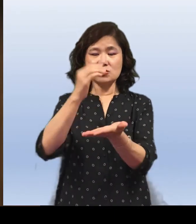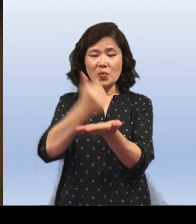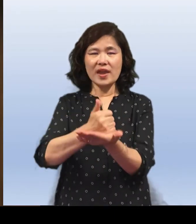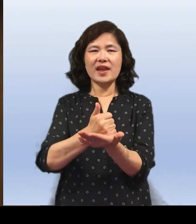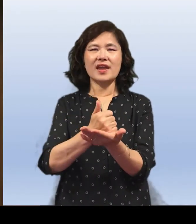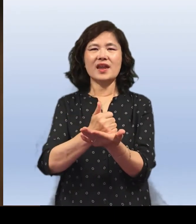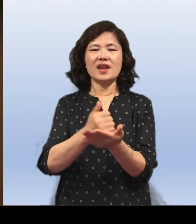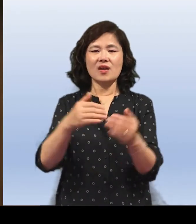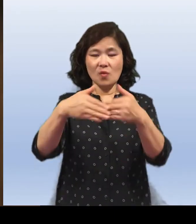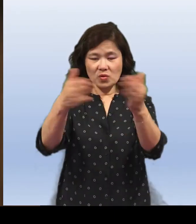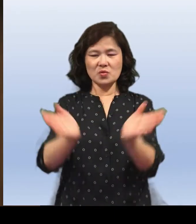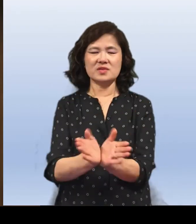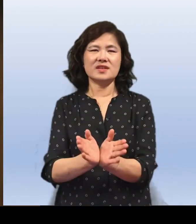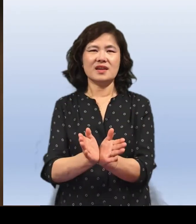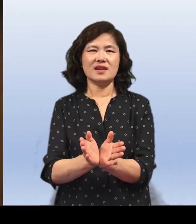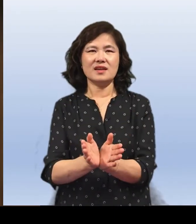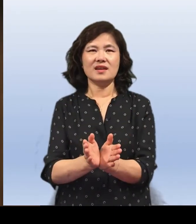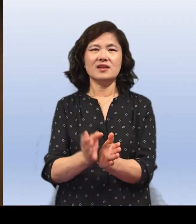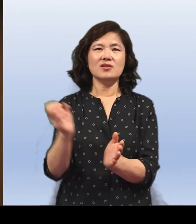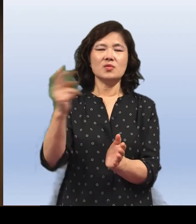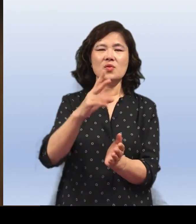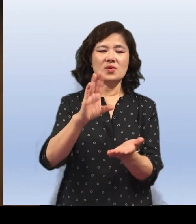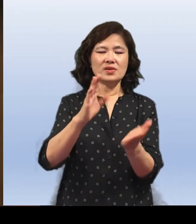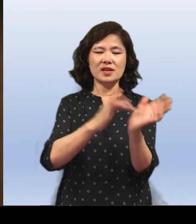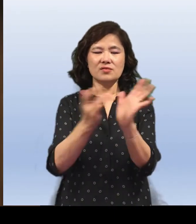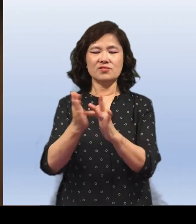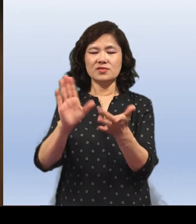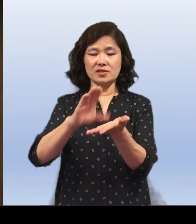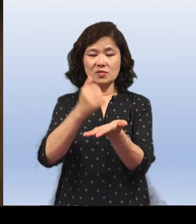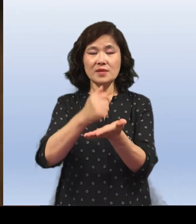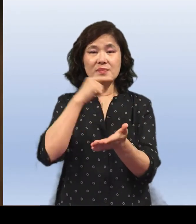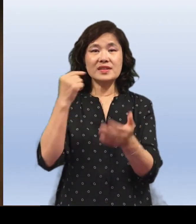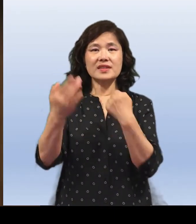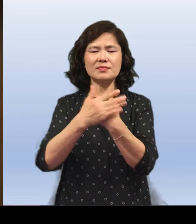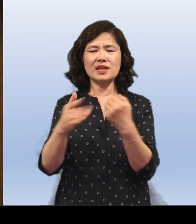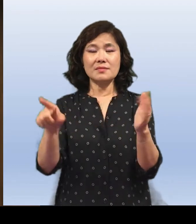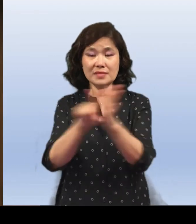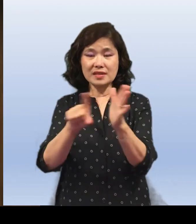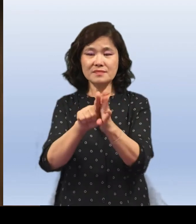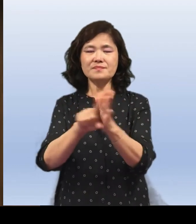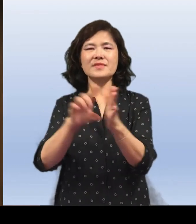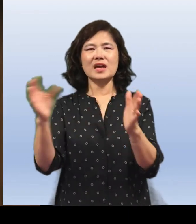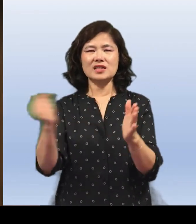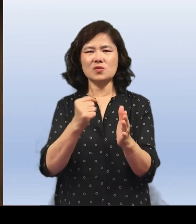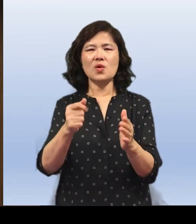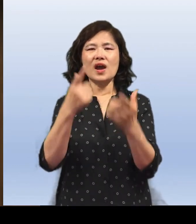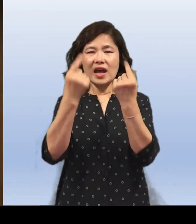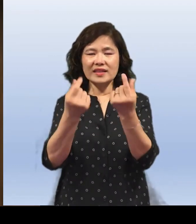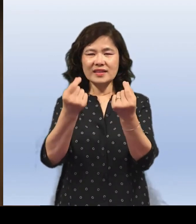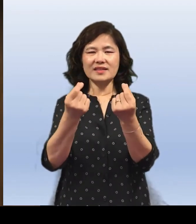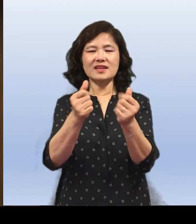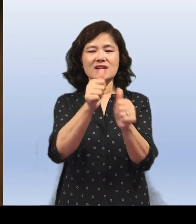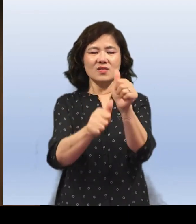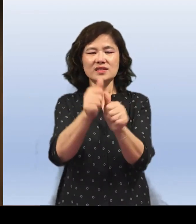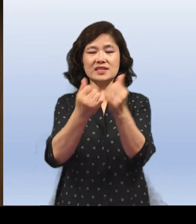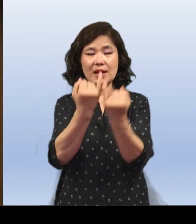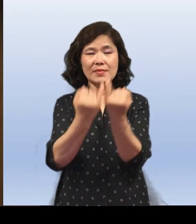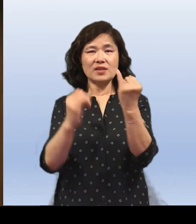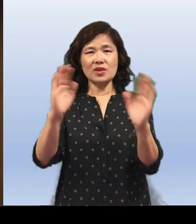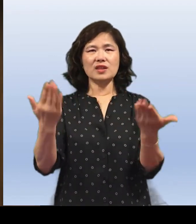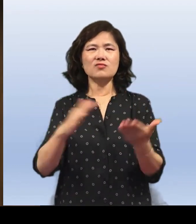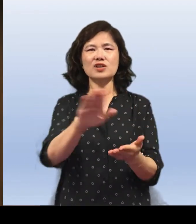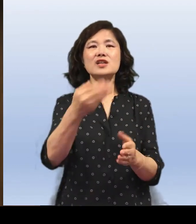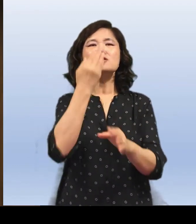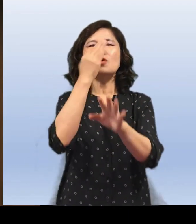그리스도의 공동체, 바로 예수 그리스도의 피로 말미암아 그 믿음으로 말미암아 한 형제 자매된